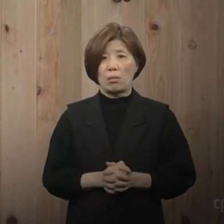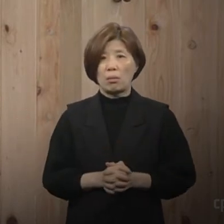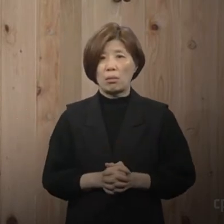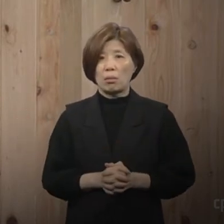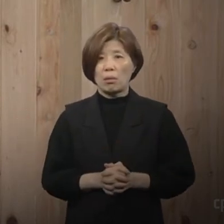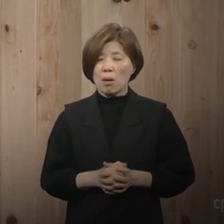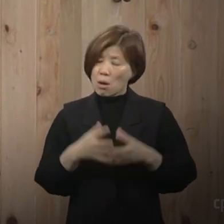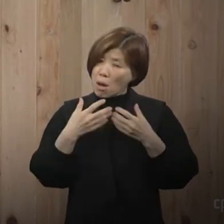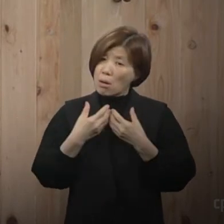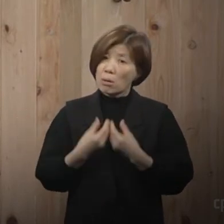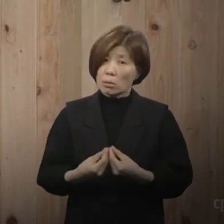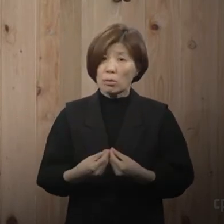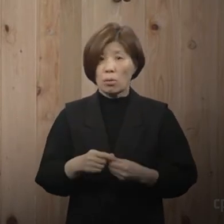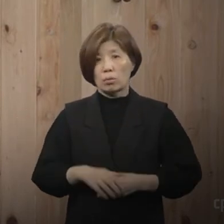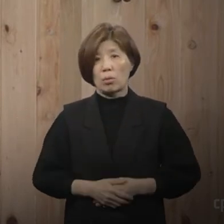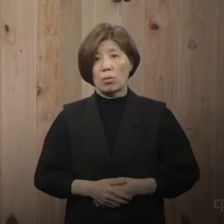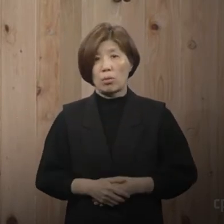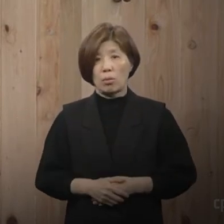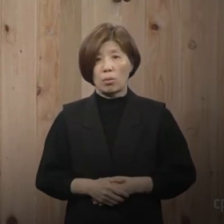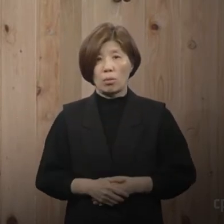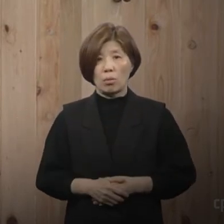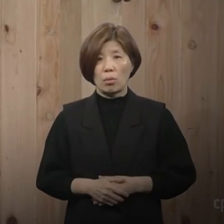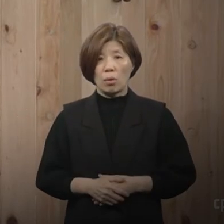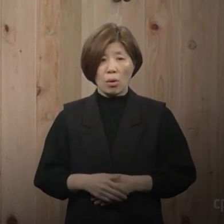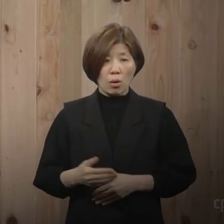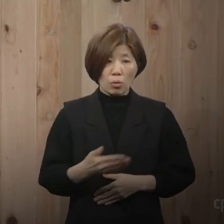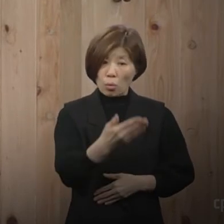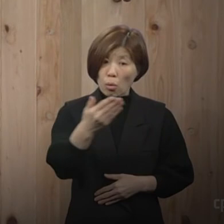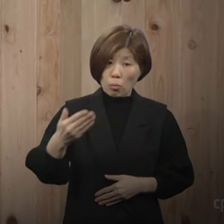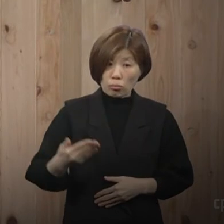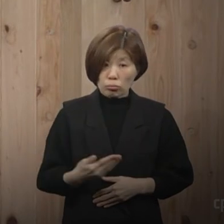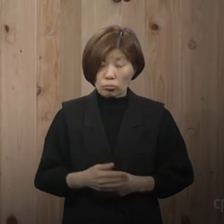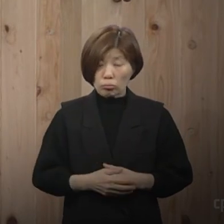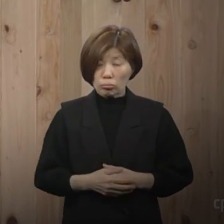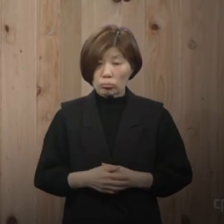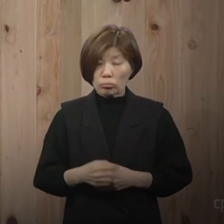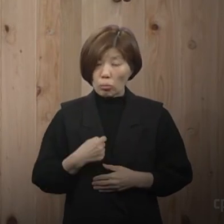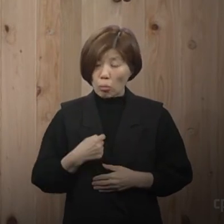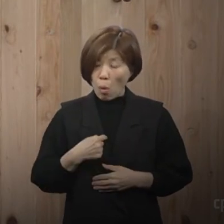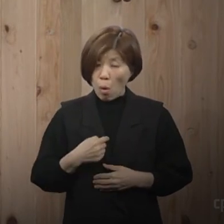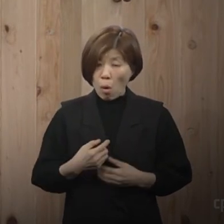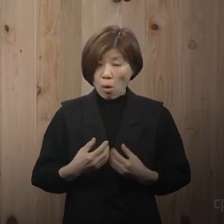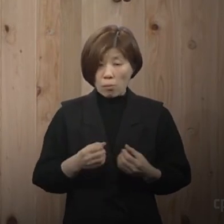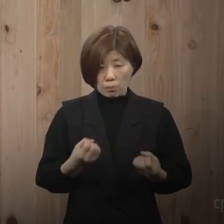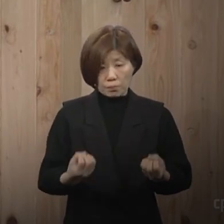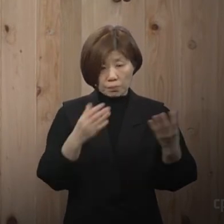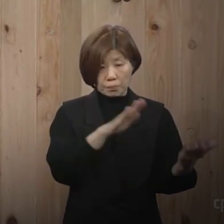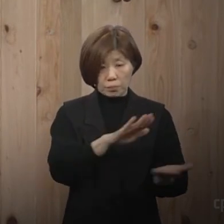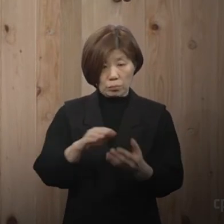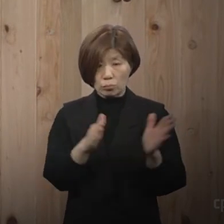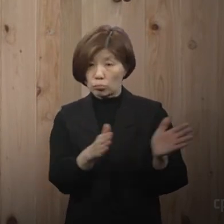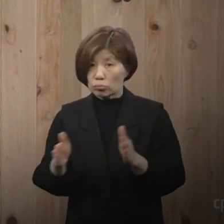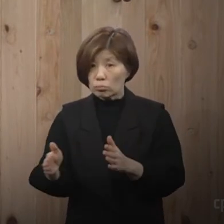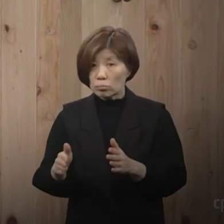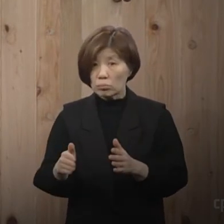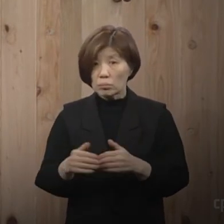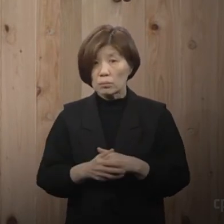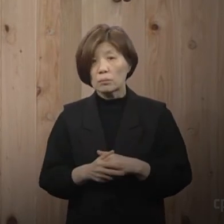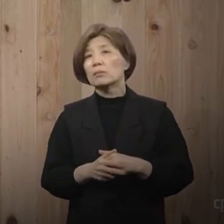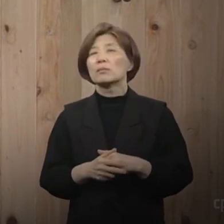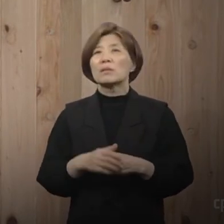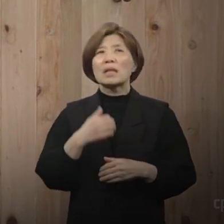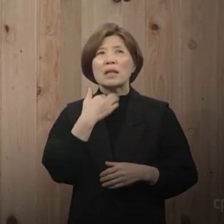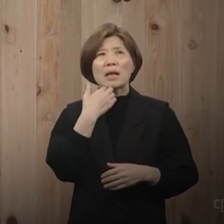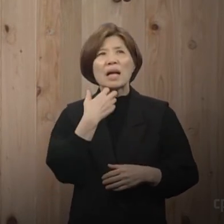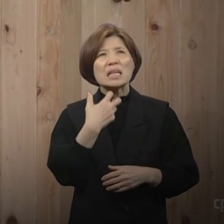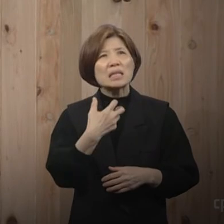여러분 생각해 보세요. 가령 여러분이 잔치를 열었다고 생각해 보세요. 잔치를. 뭐 칠순잔치나 혹은